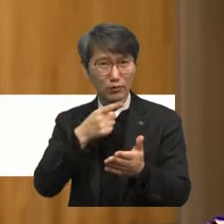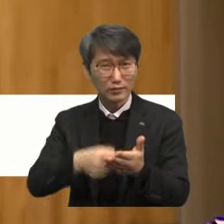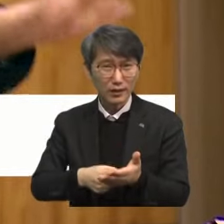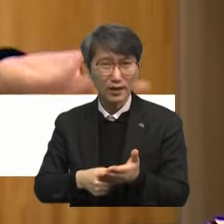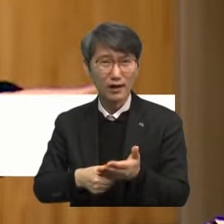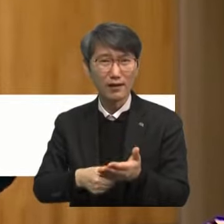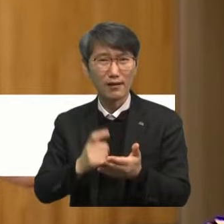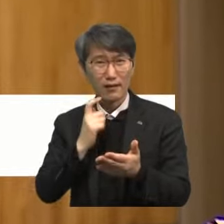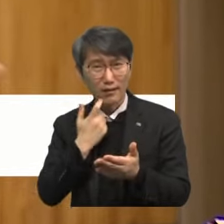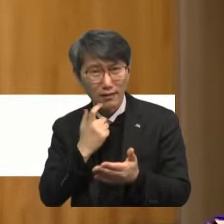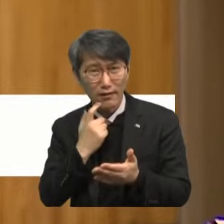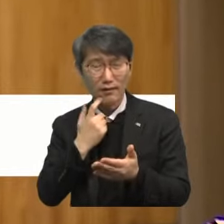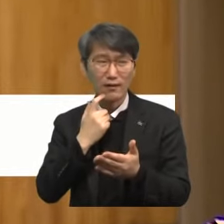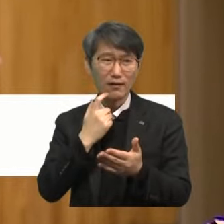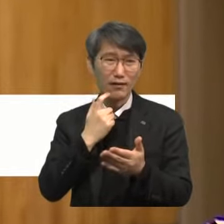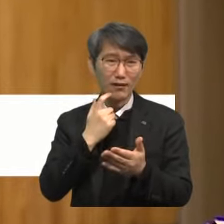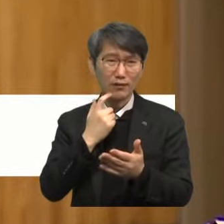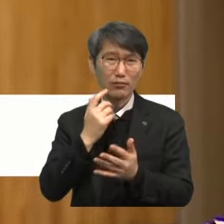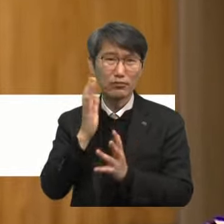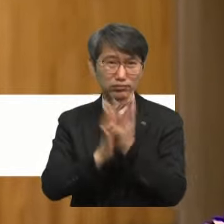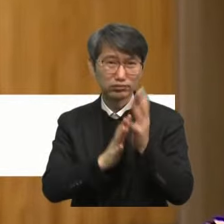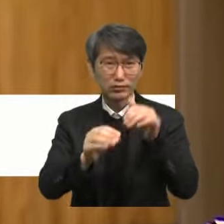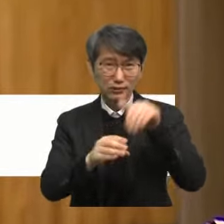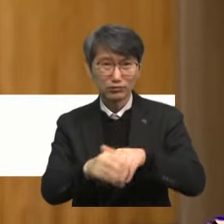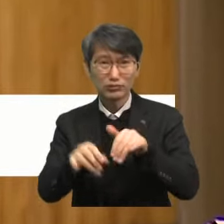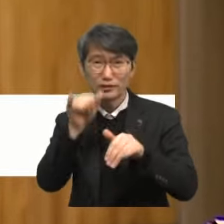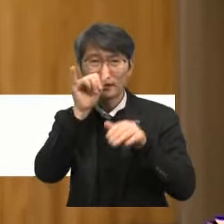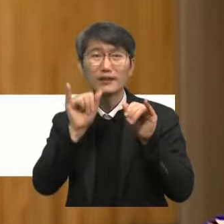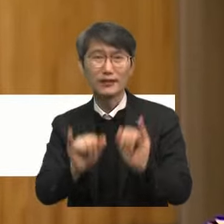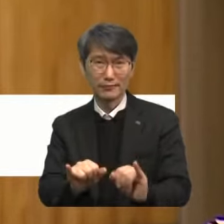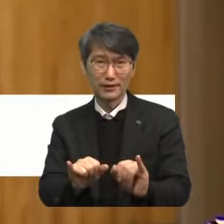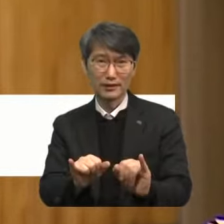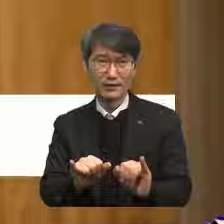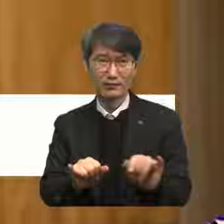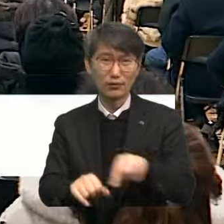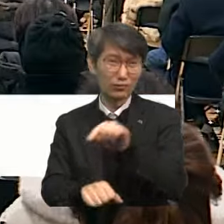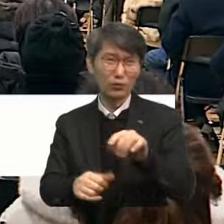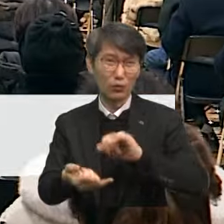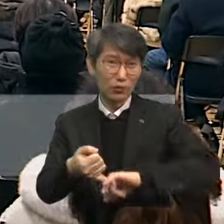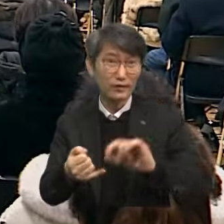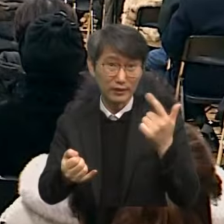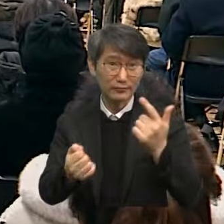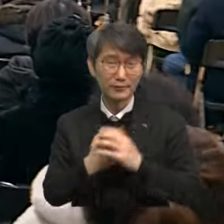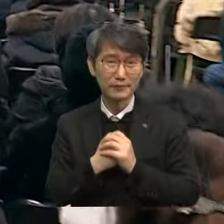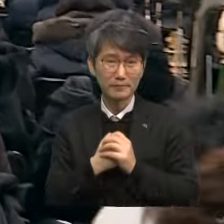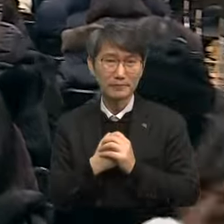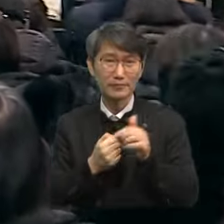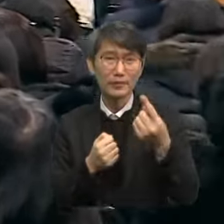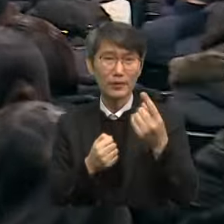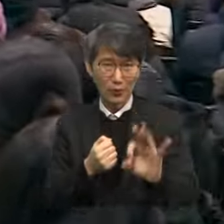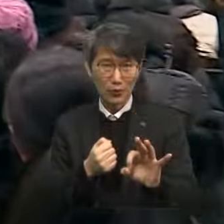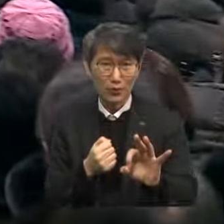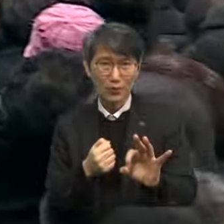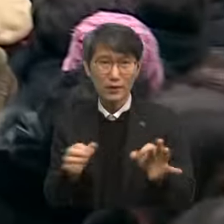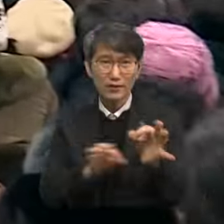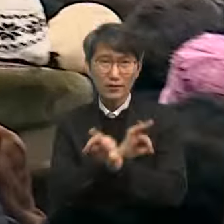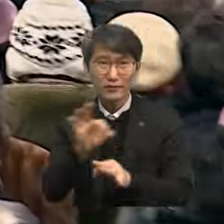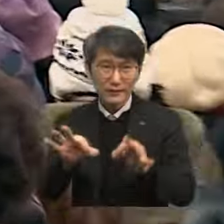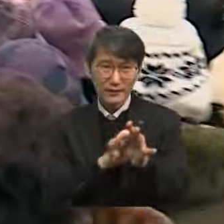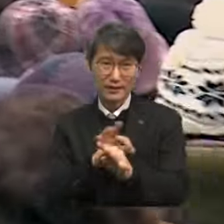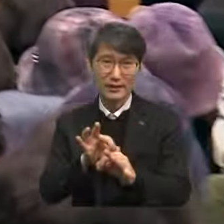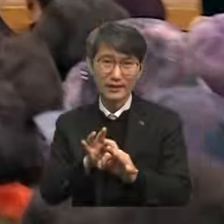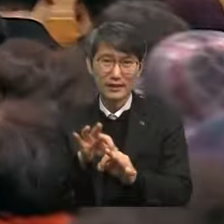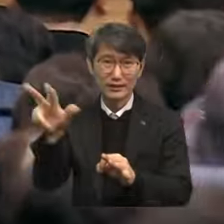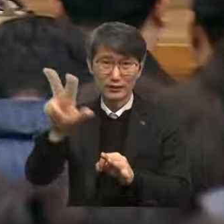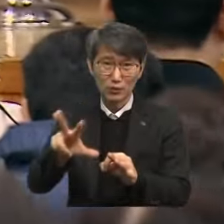뭐 안 심던 작물을 심을 수도 있는 거 그분들이 그렇다라는 게 아니고요. 강동구의 경제 지도를